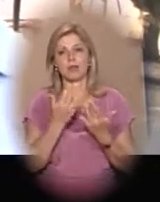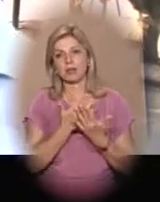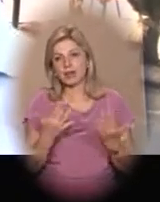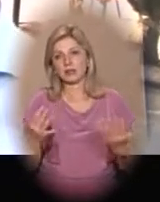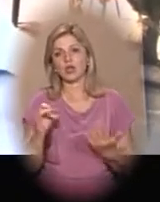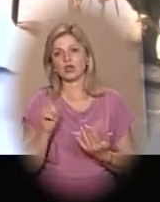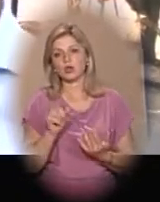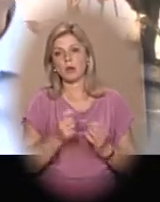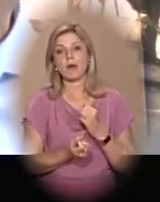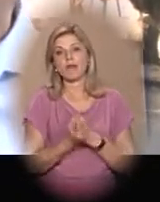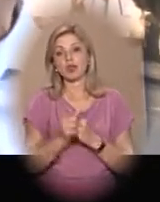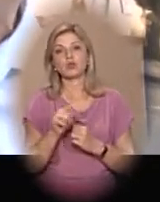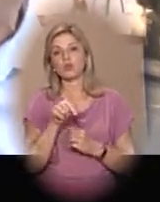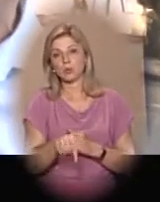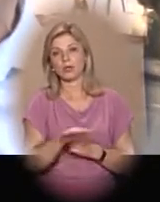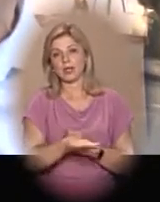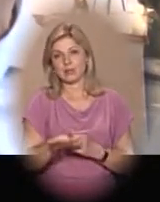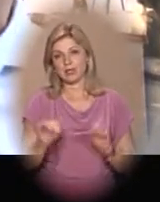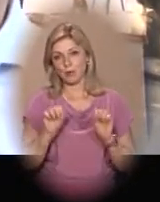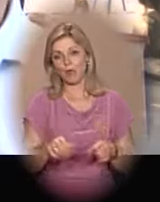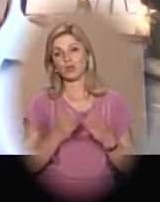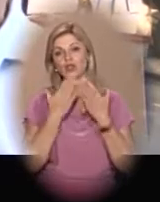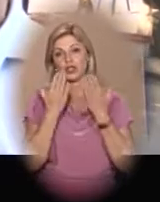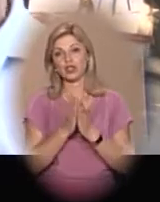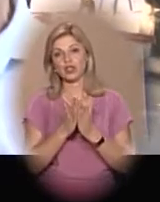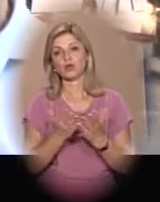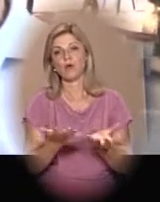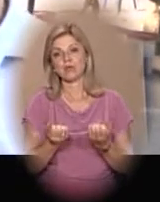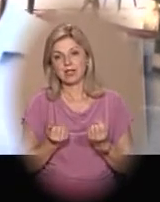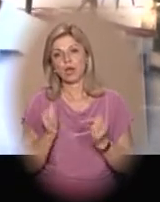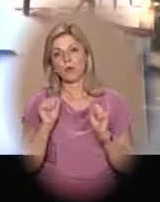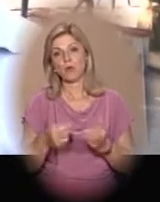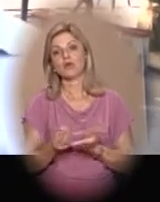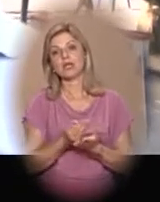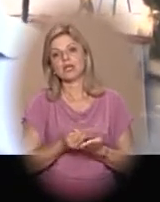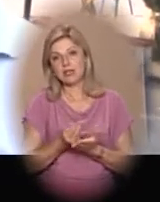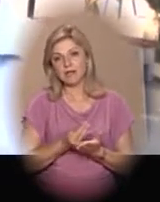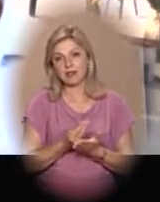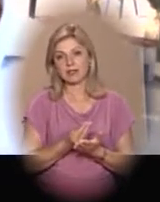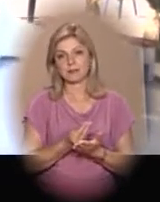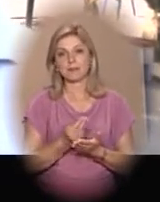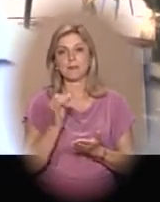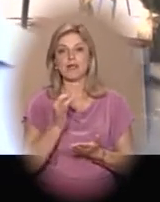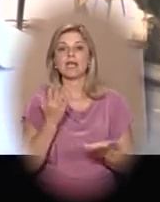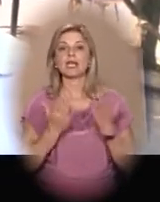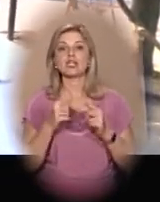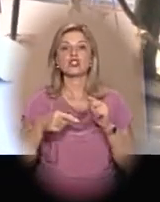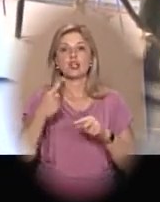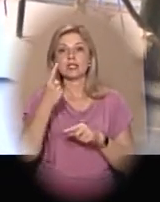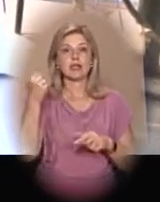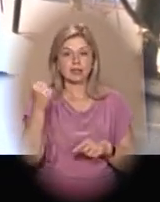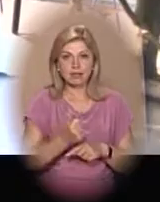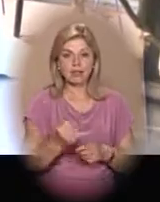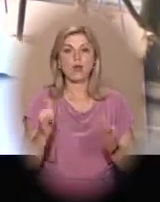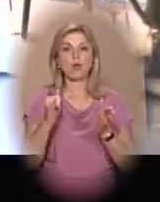Вот, что появляются вот такие, что здесь дети могут книжку взять, там они смогут порисовать. Через неделю, надеюсь, все будет нормально, мы поставим еще